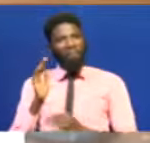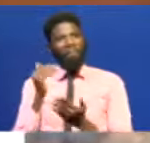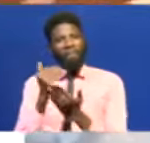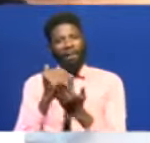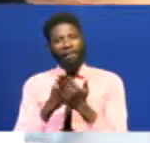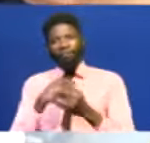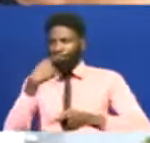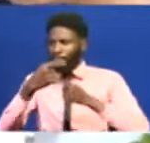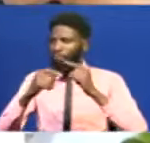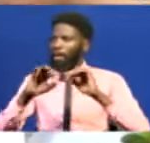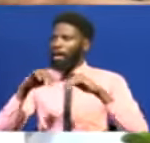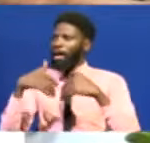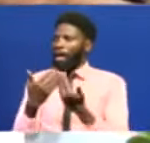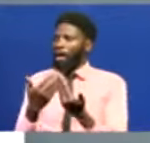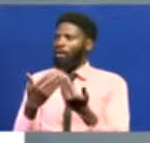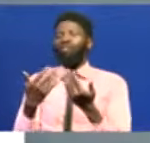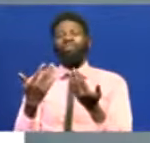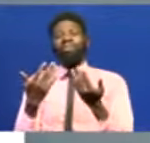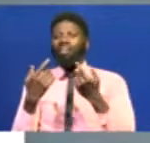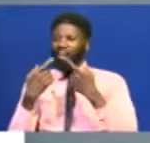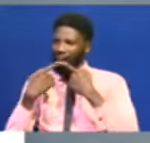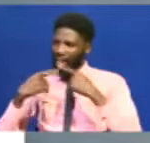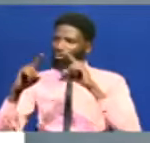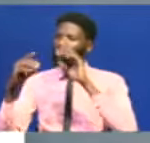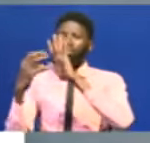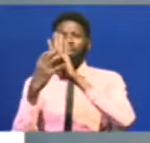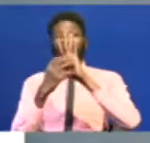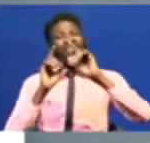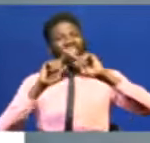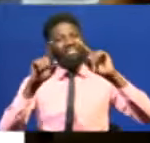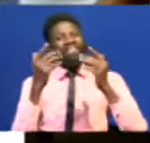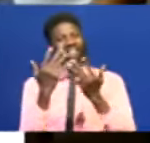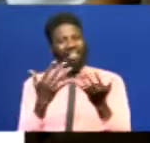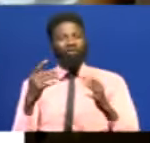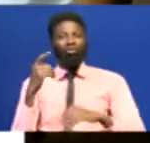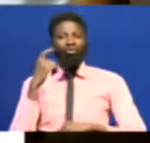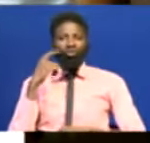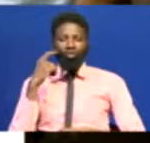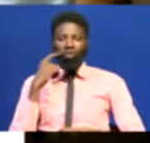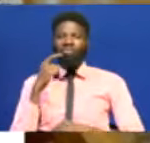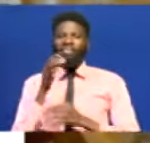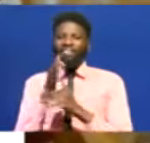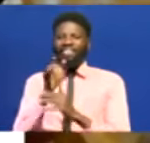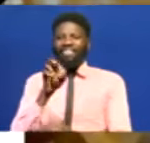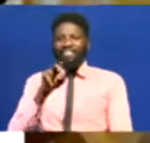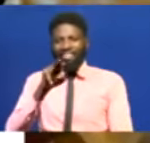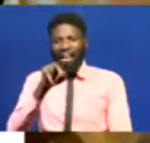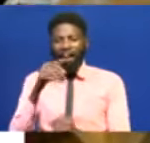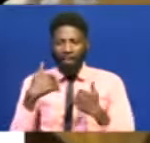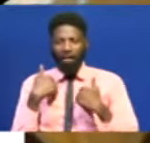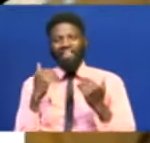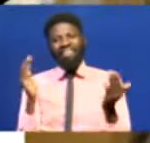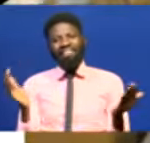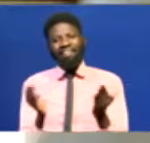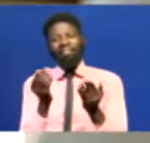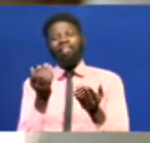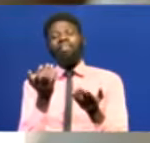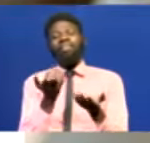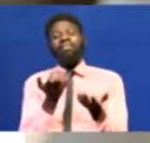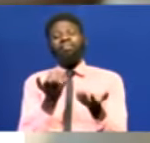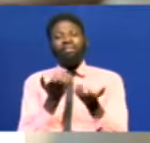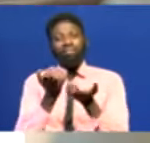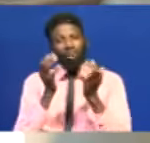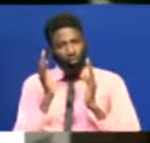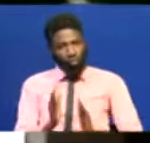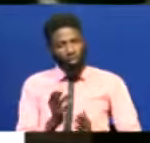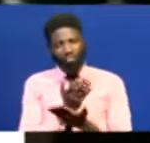vile kutangaza bidhaa mbalimbali za maduka ya kamba na kuwahimiza wajasiriamali kuwa na